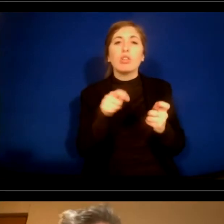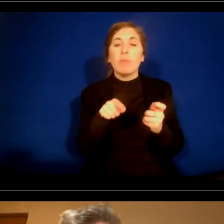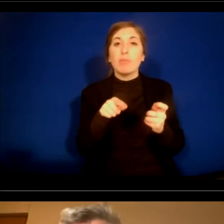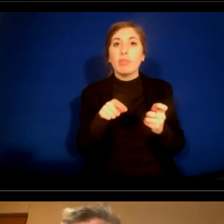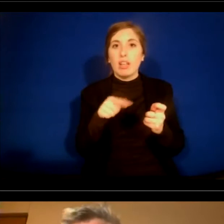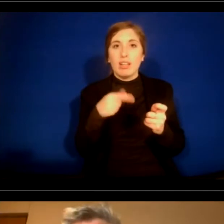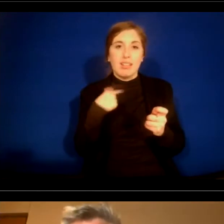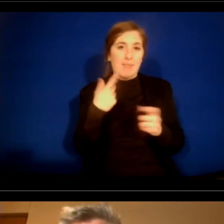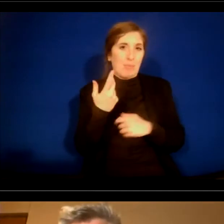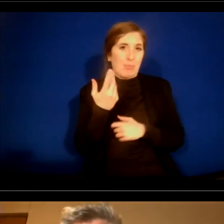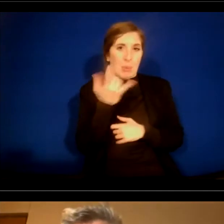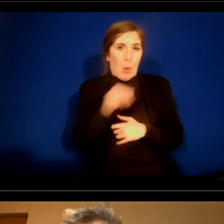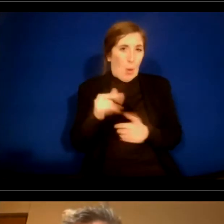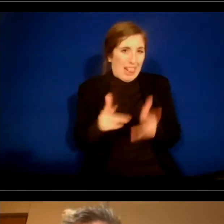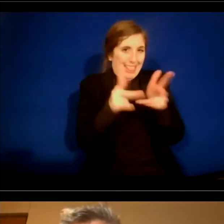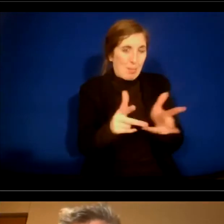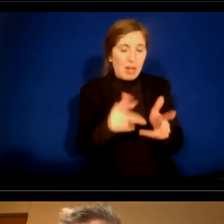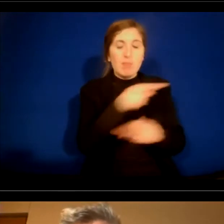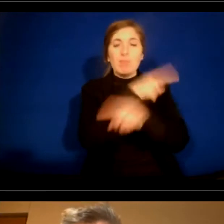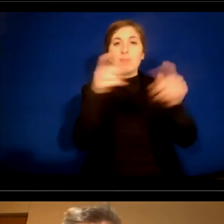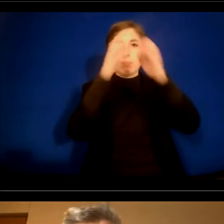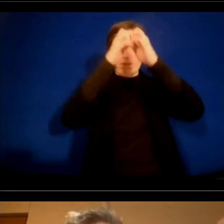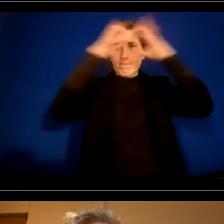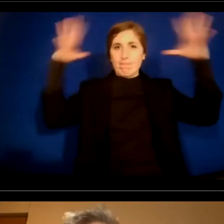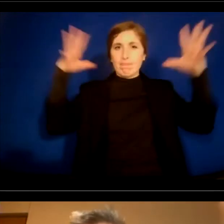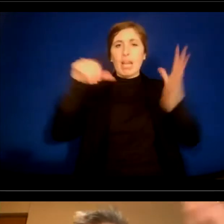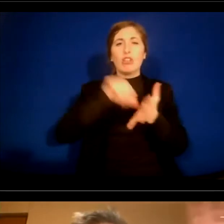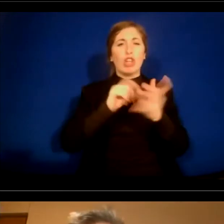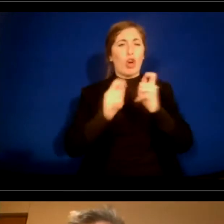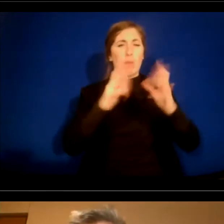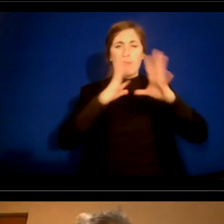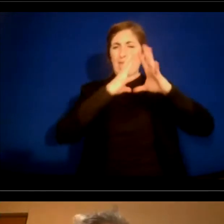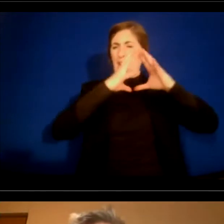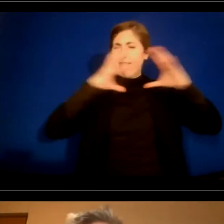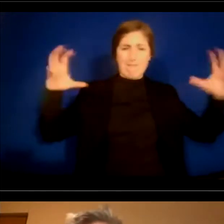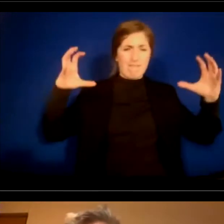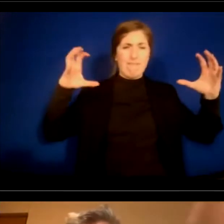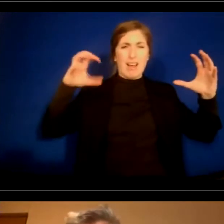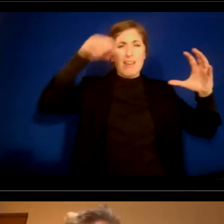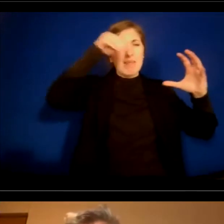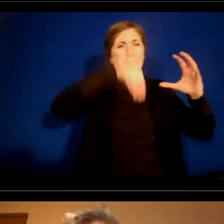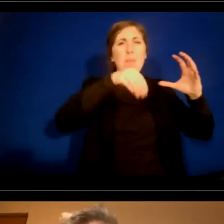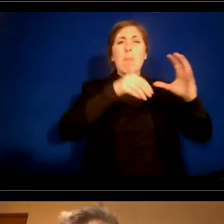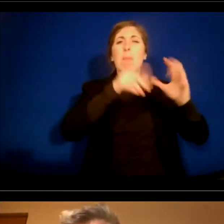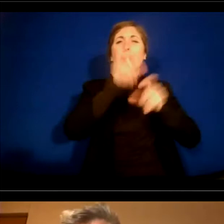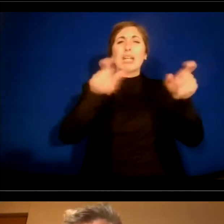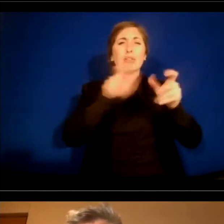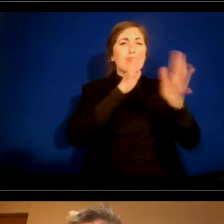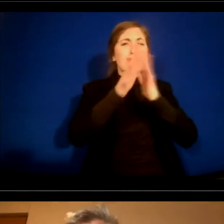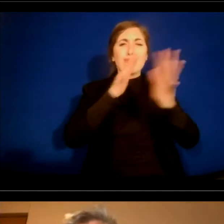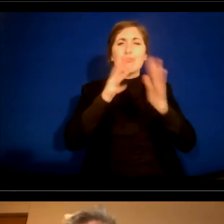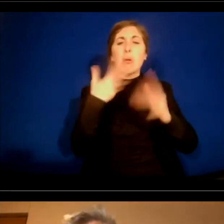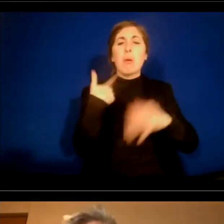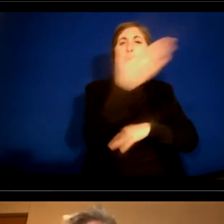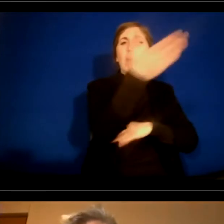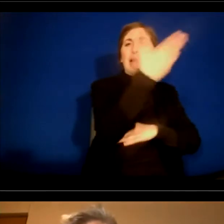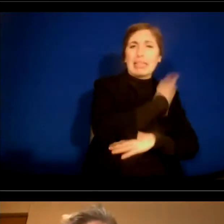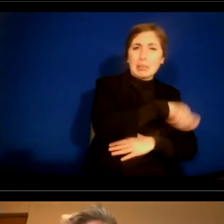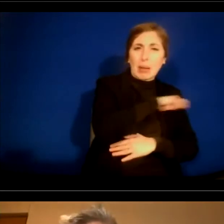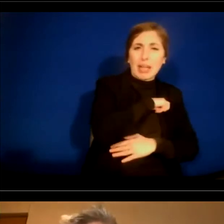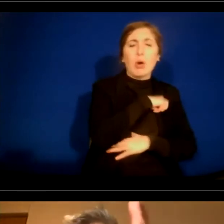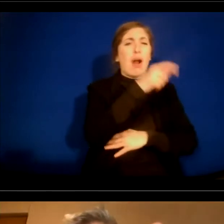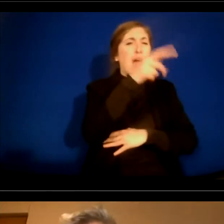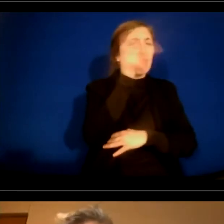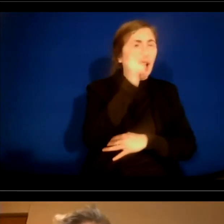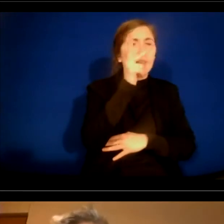l'ultimo. Immaginate un grande centro commerciale con tante persone dove ci sono delle bandiere, quindi la bandiera spagnola, francese, italiana, le persone vengono un